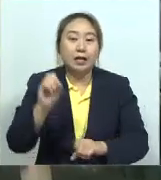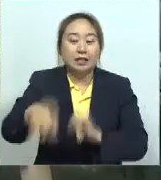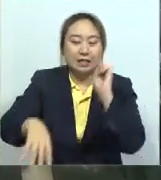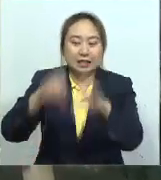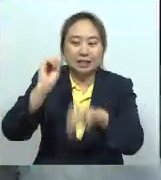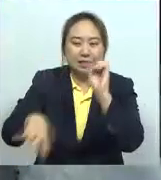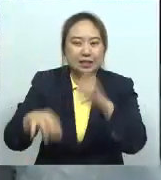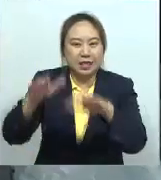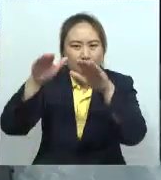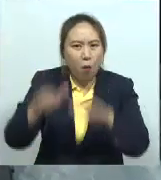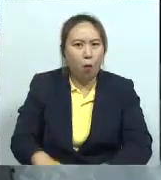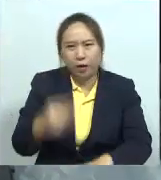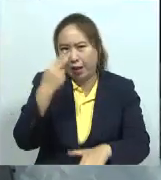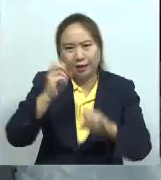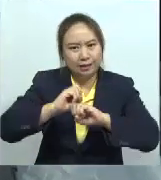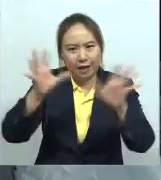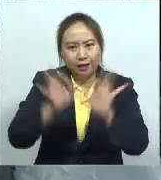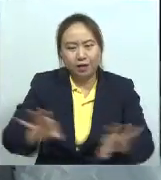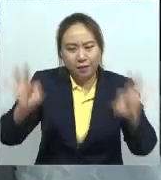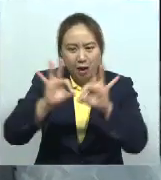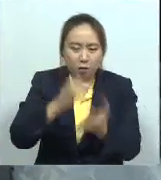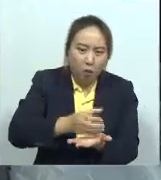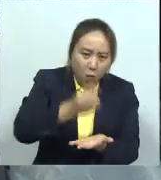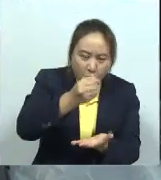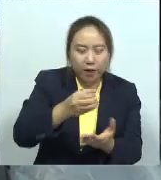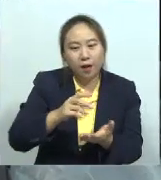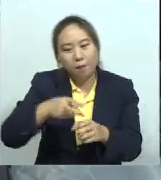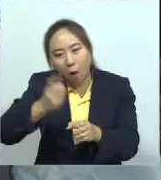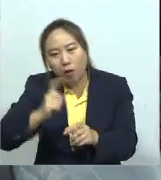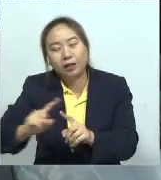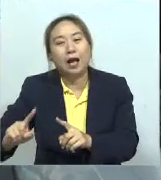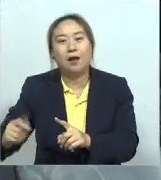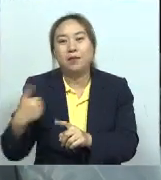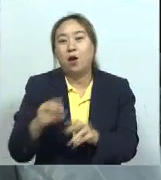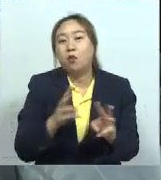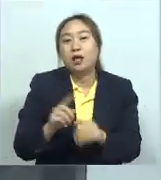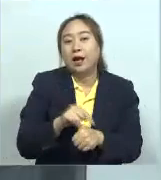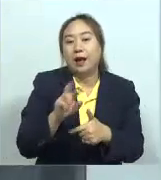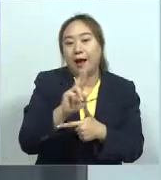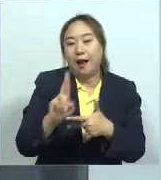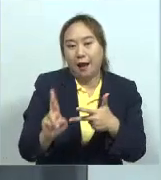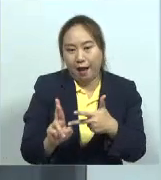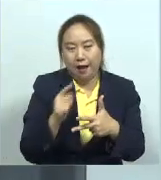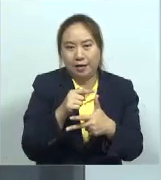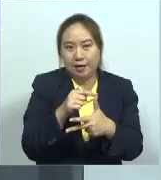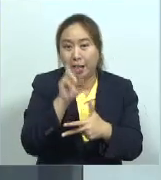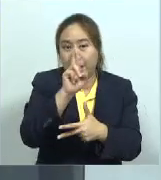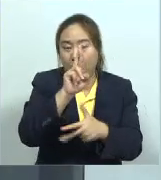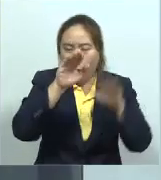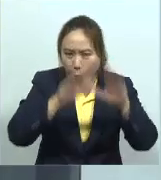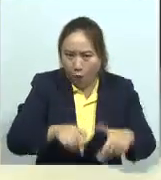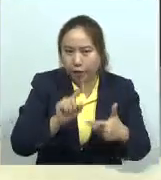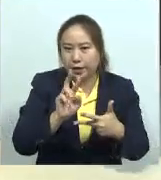นได้อย่างชัดเจนโดยเฉพาะขยะรีไซเคิลประเภทต่างๆโดยใช้หลัก 3R ประชารัฐ Reduce Reuse